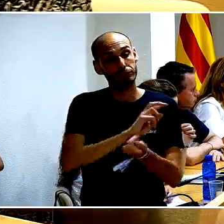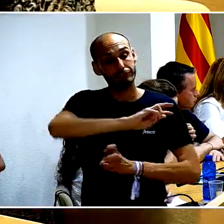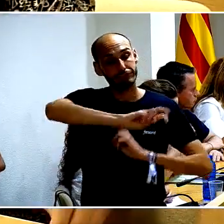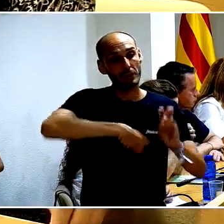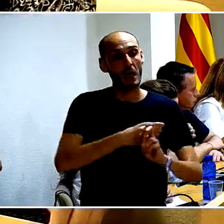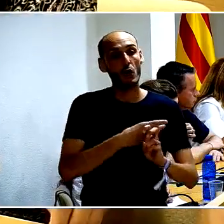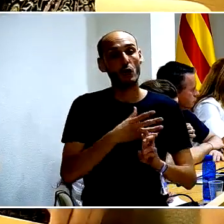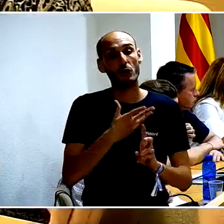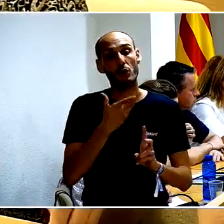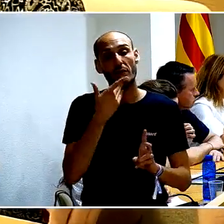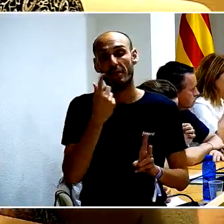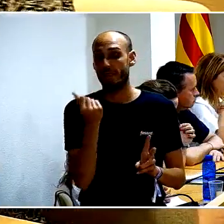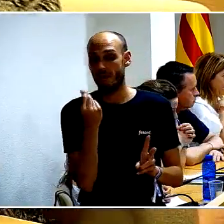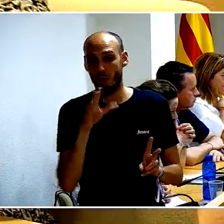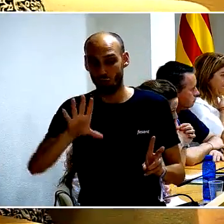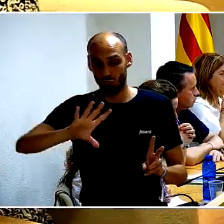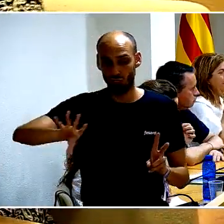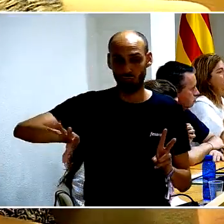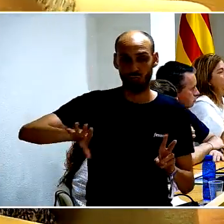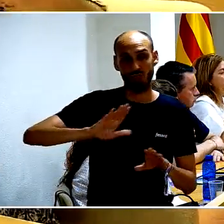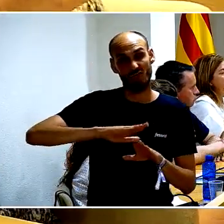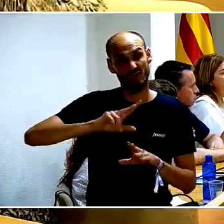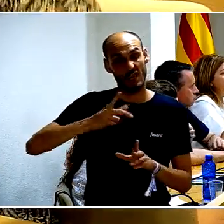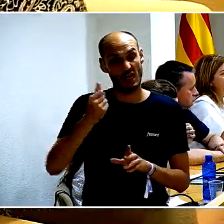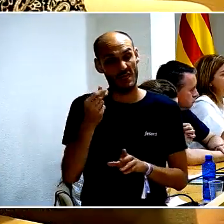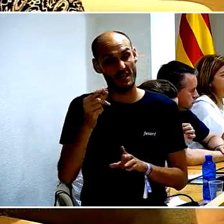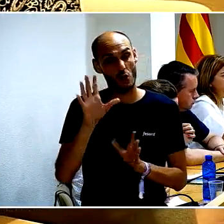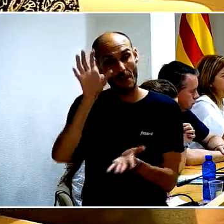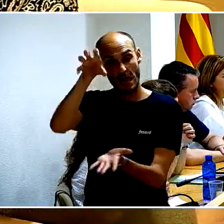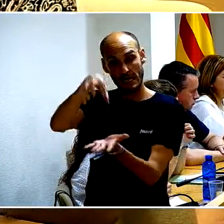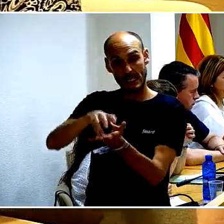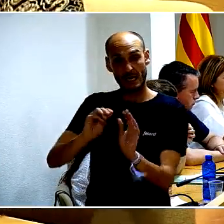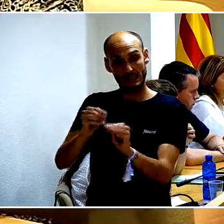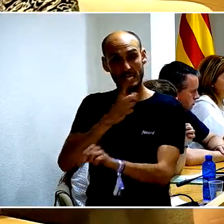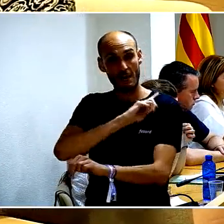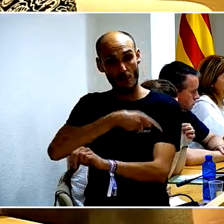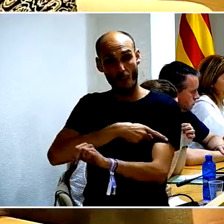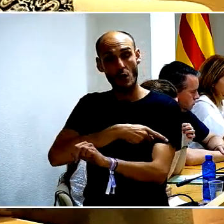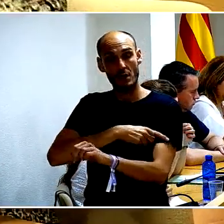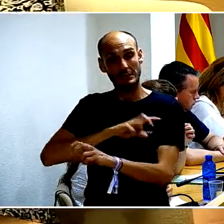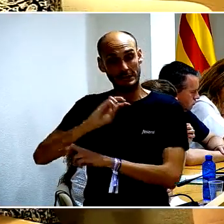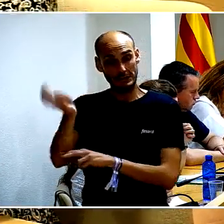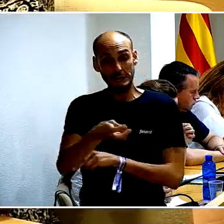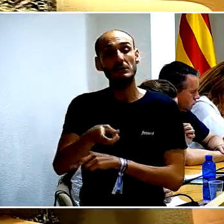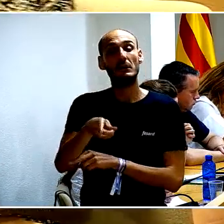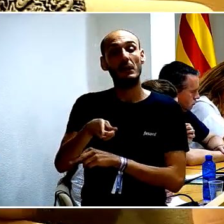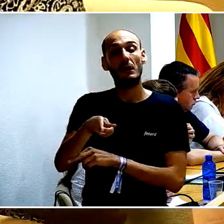tenim per a rehabilitar la sala multiusos del poliesportiu, fer en això els nínxols i en la subvenció de la Diputació